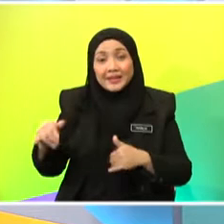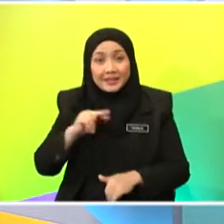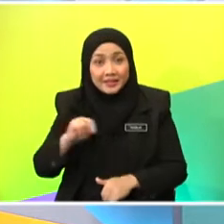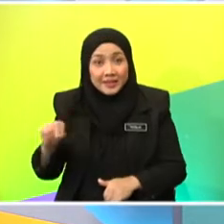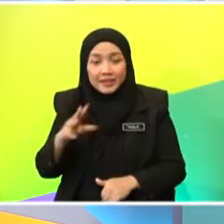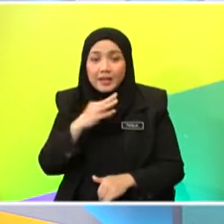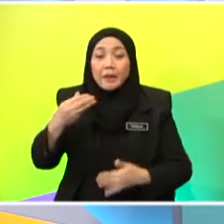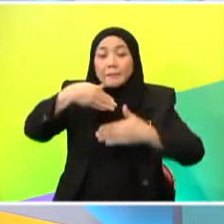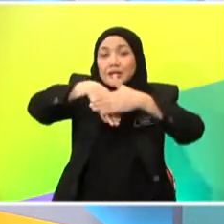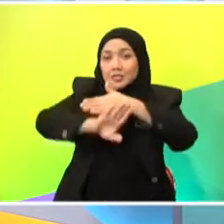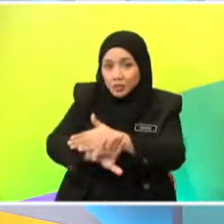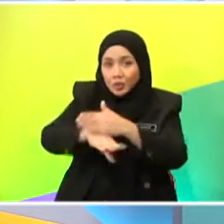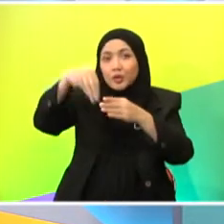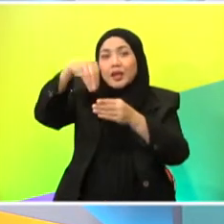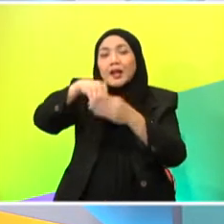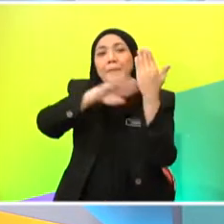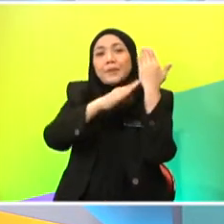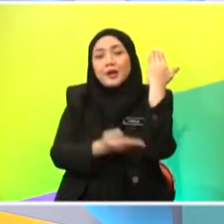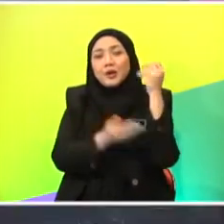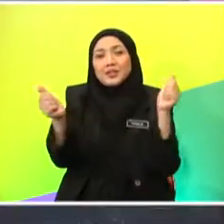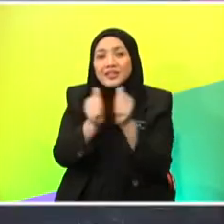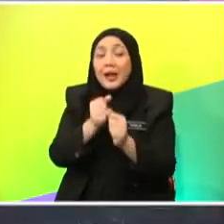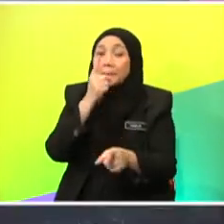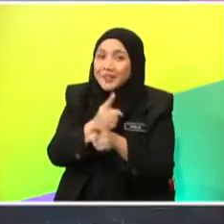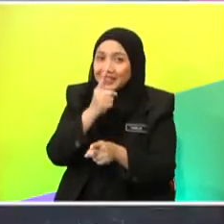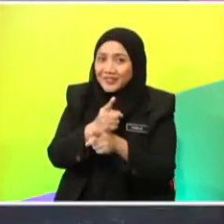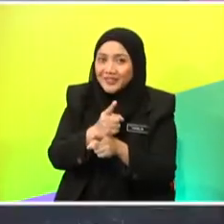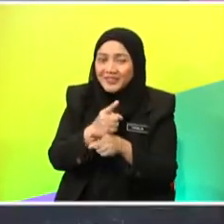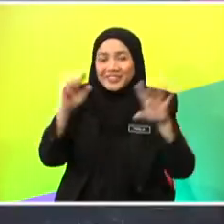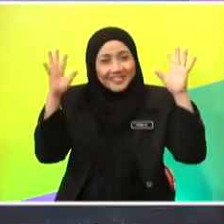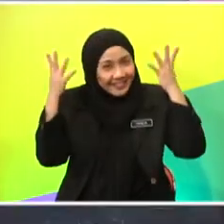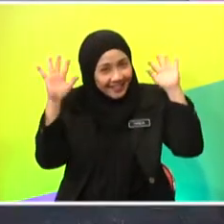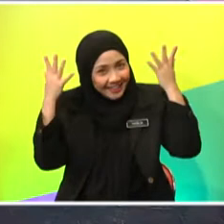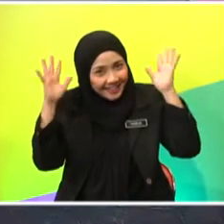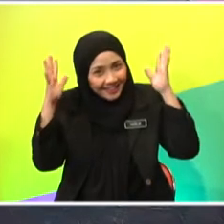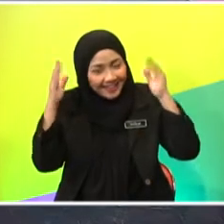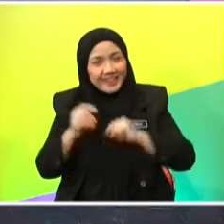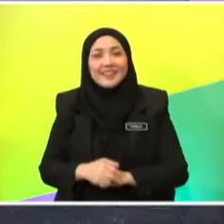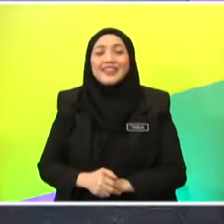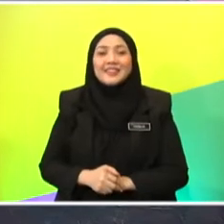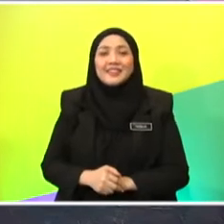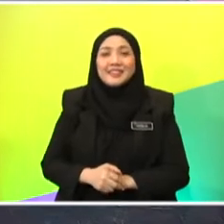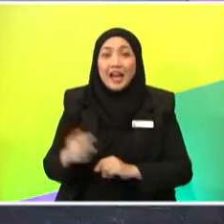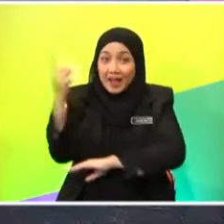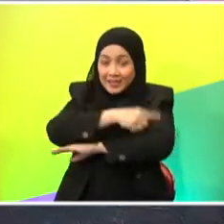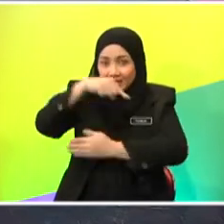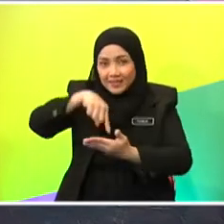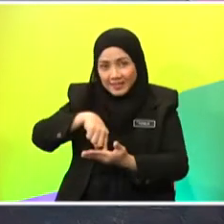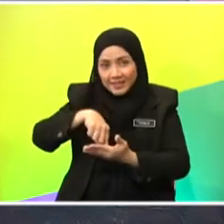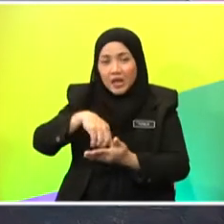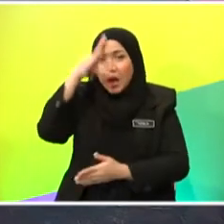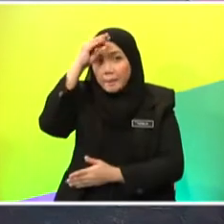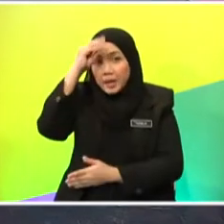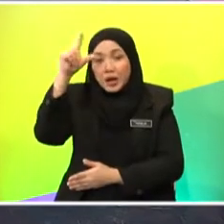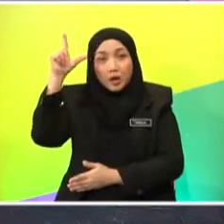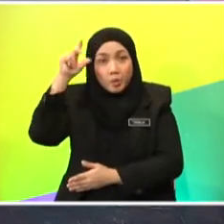dalam bakul dengan betul year Kalau hari ini apa agenda belajar